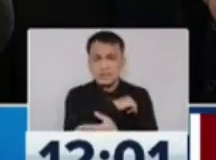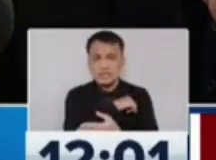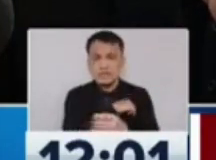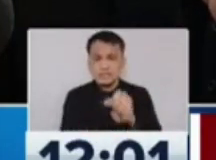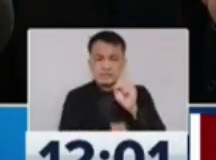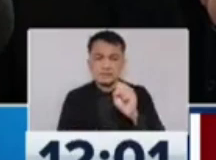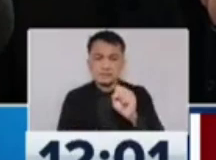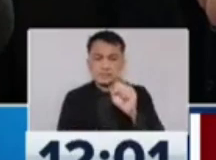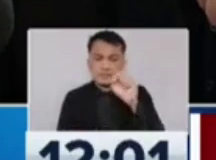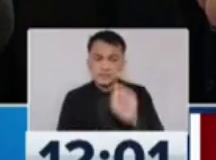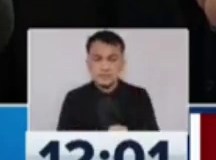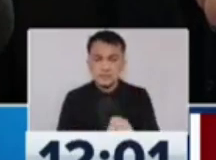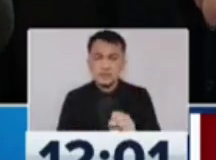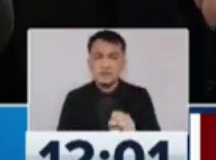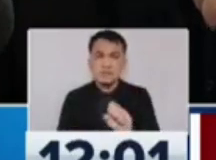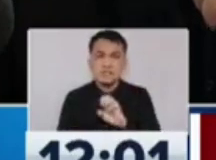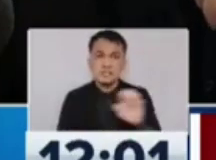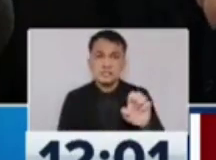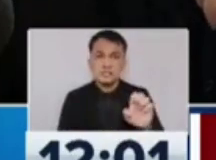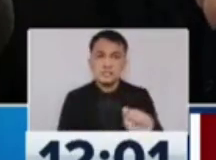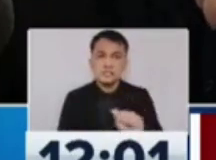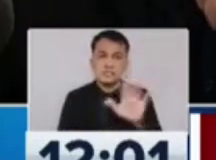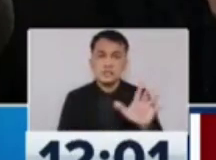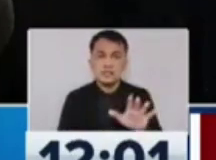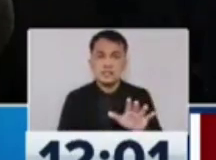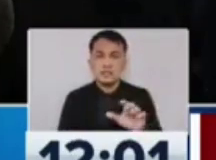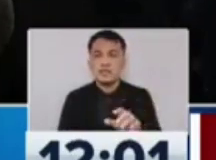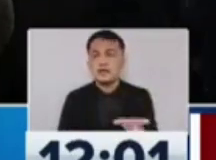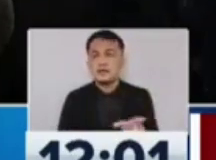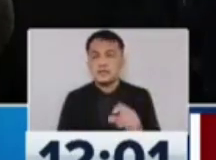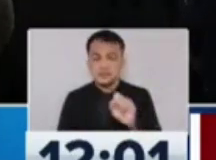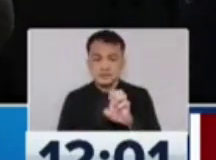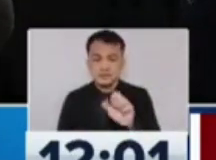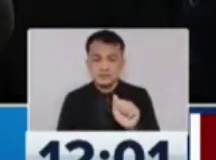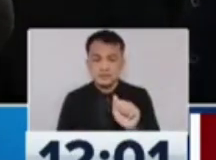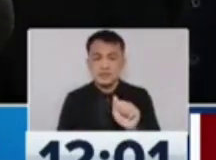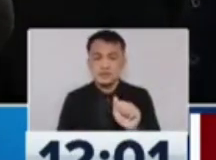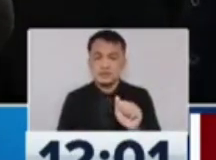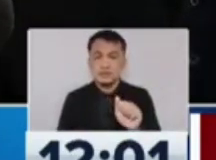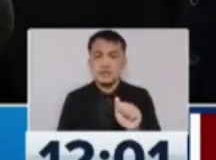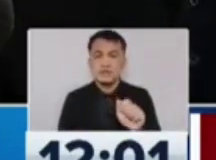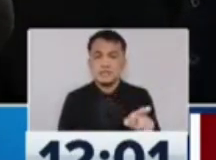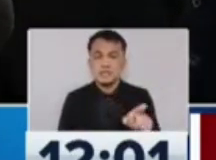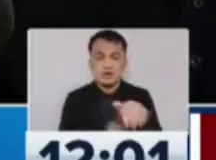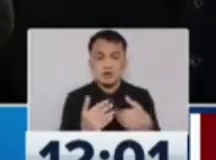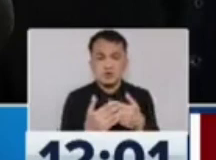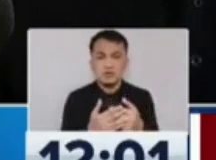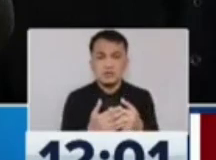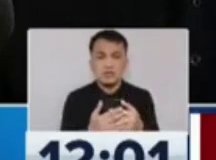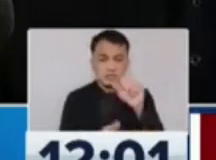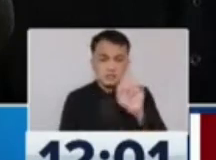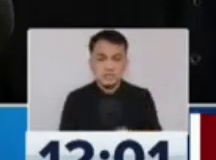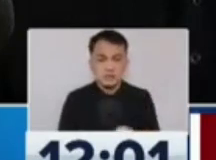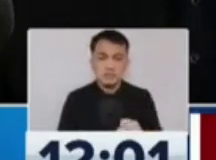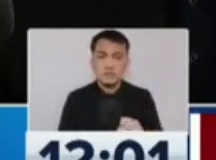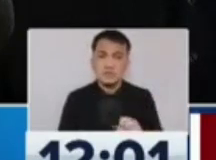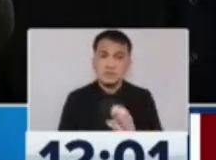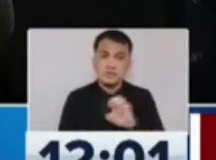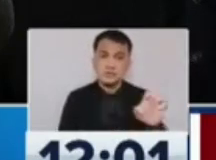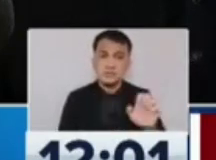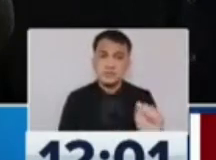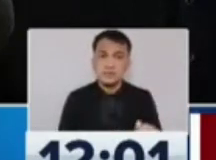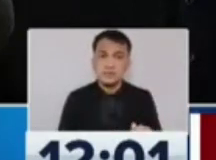ng paraan. Siguro ibibilad nila. Okay. Yung iba pinaplancha. Hindi na sila uutusan ng